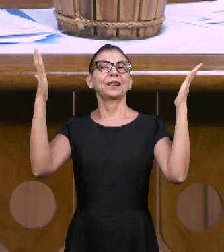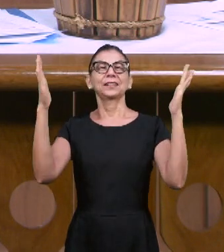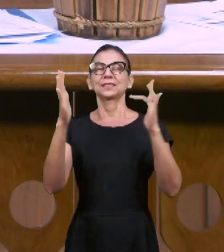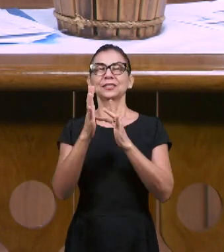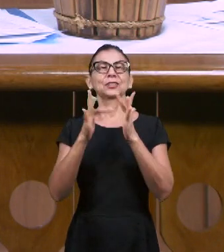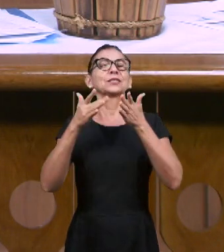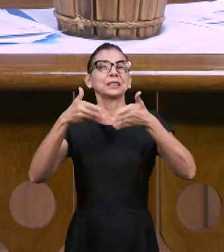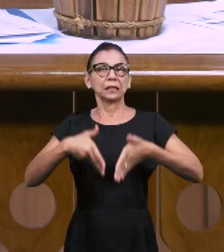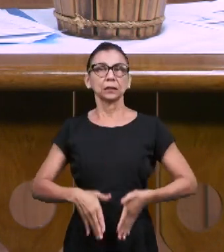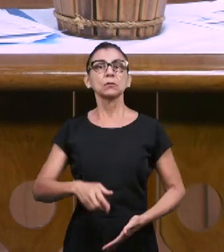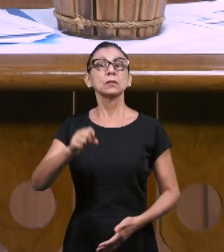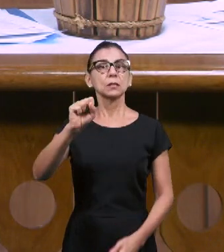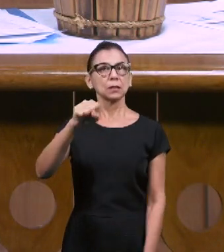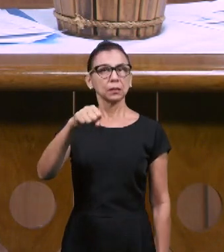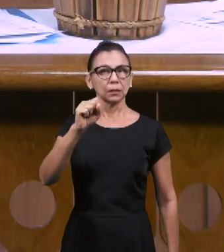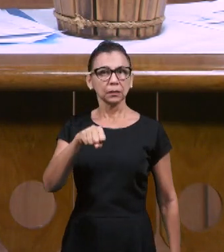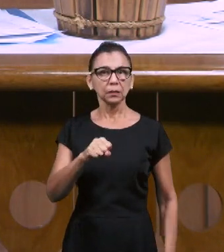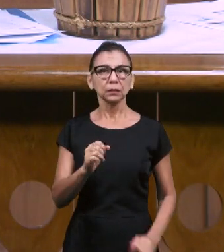il est né. Oui,